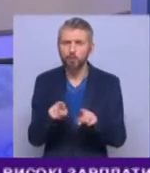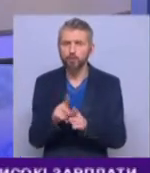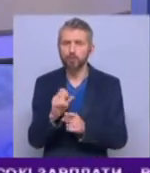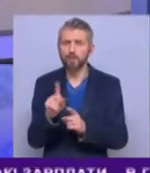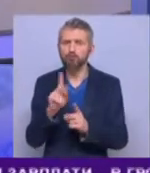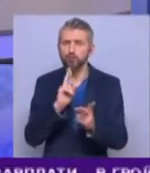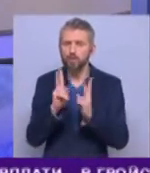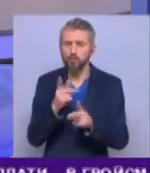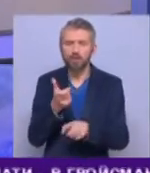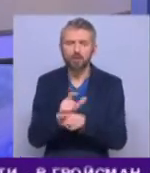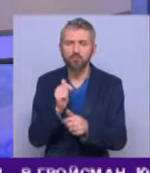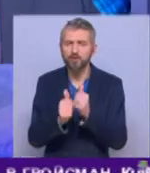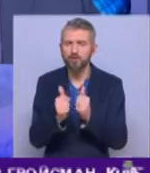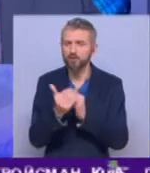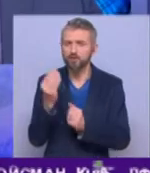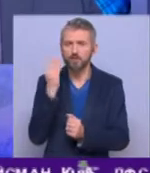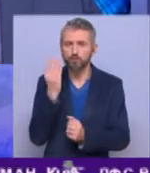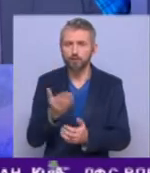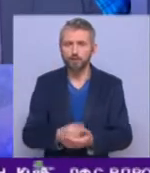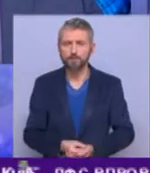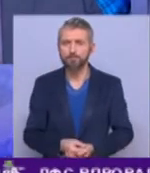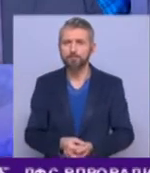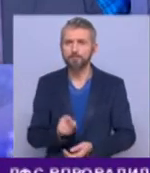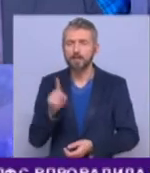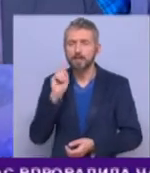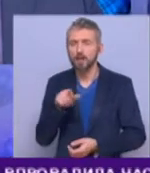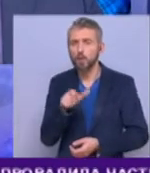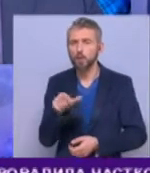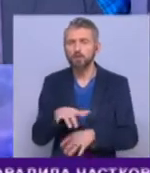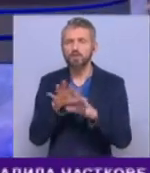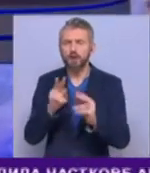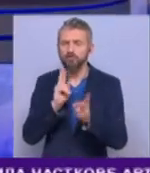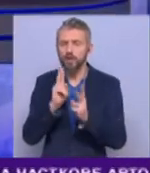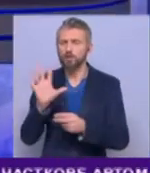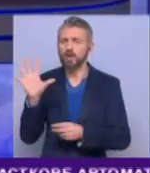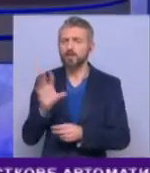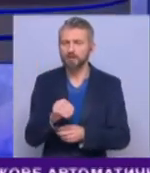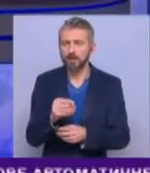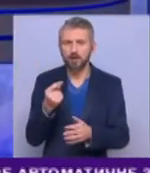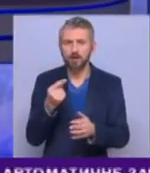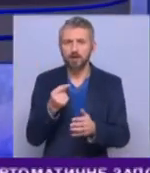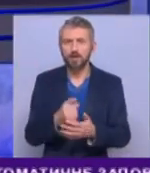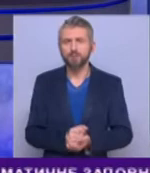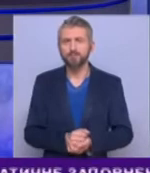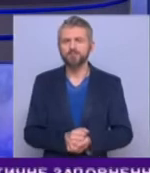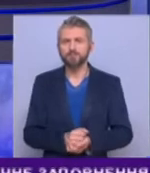жаліються найчастіше люди? Як вам видається? Ви знаєте, люди взагалі жаліються на все. Бо нема меж.